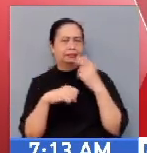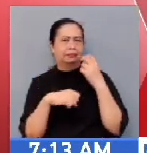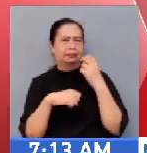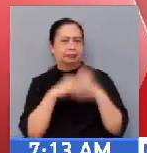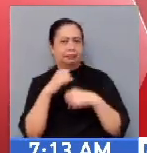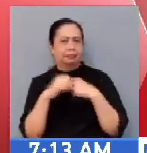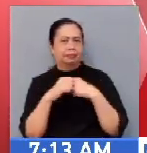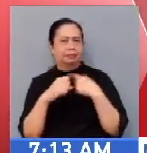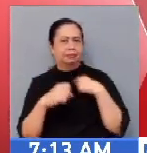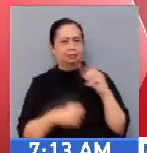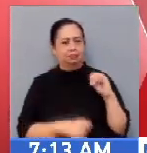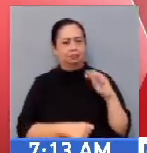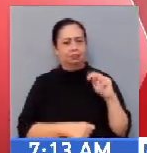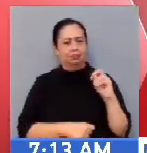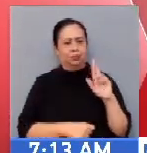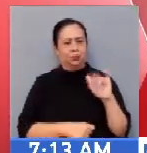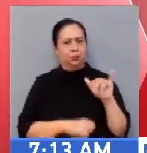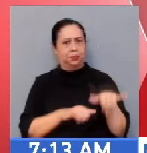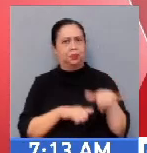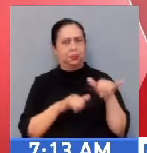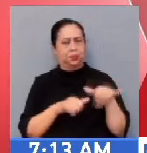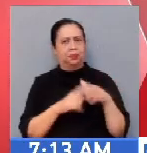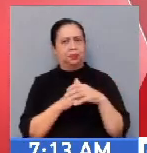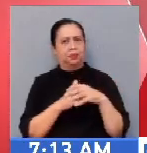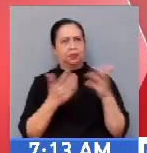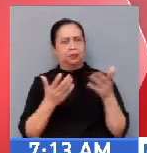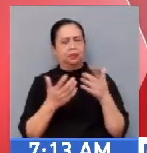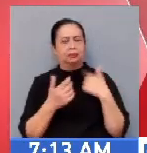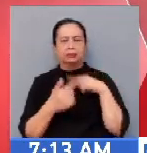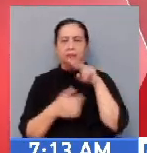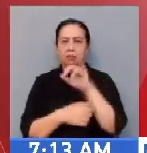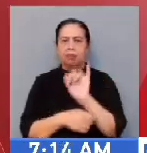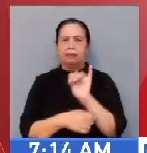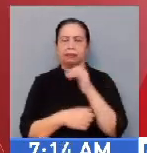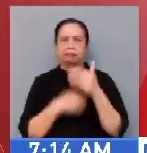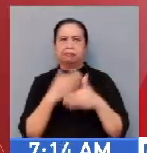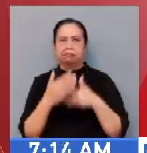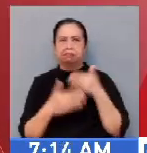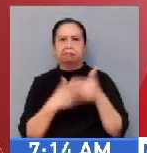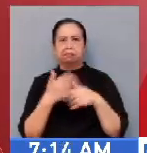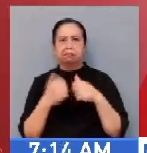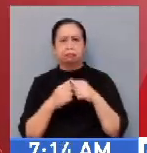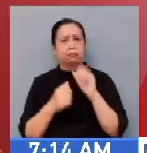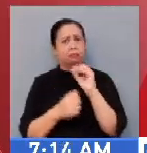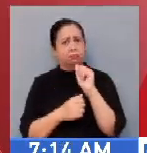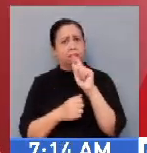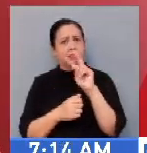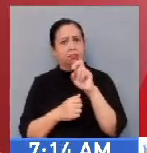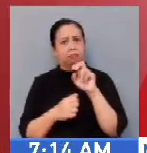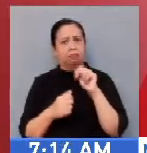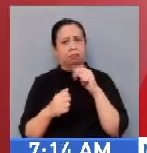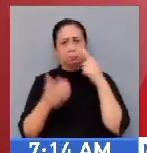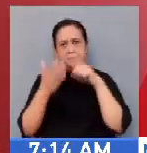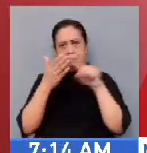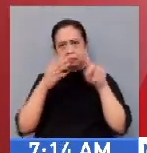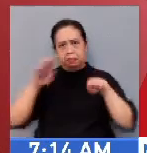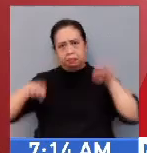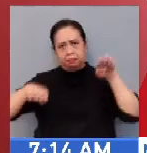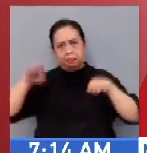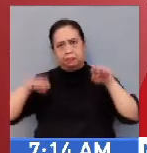ako, nasaksihan ko at naging bahagi na aktibo sa checks and balances kami, aktibo